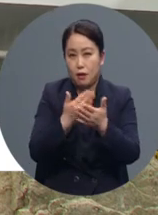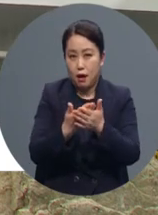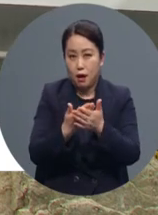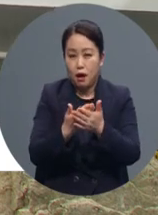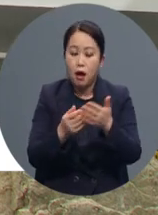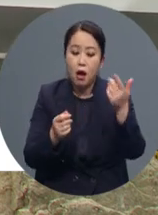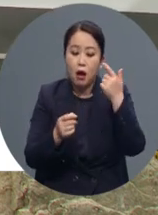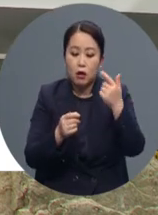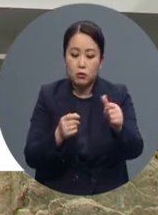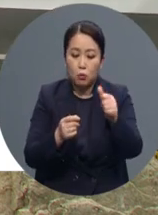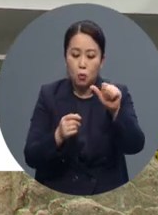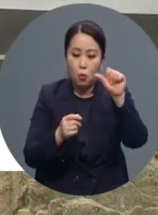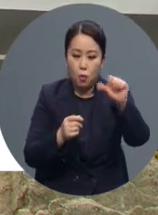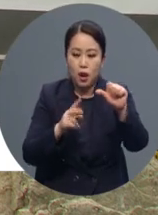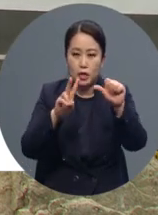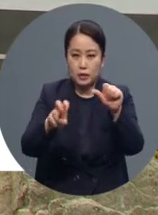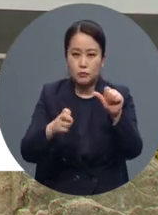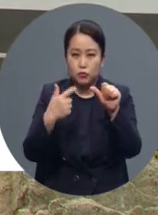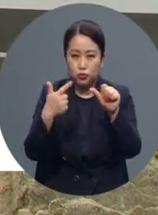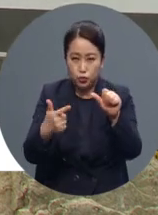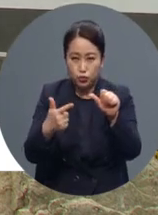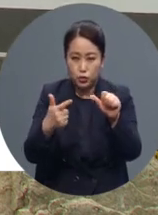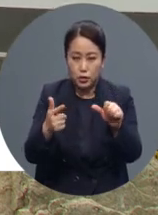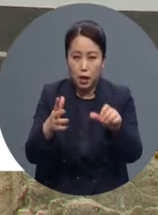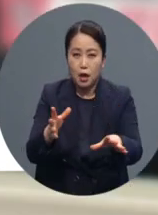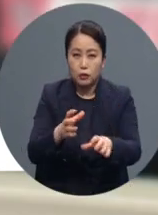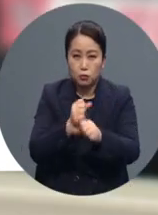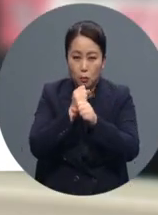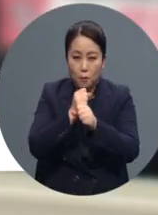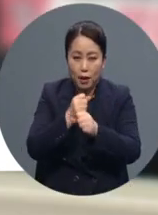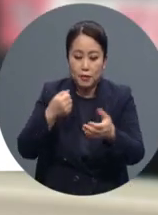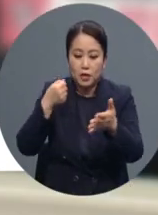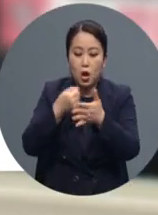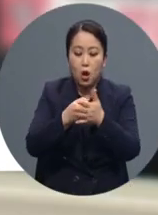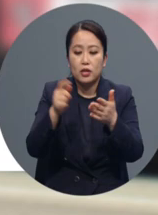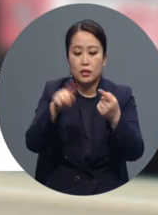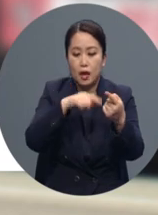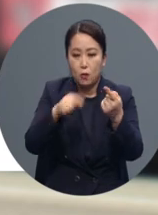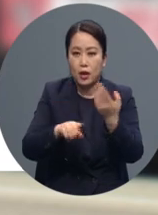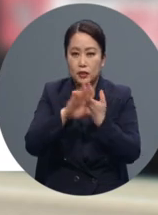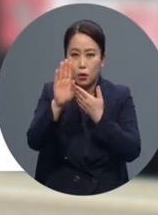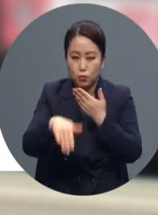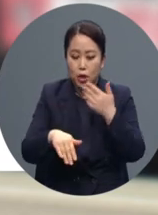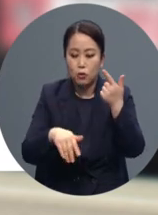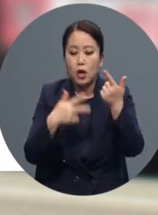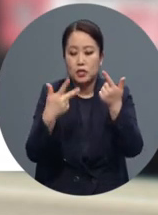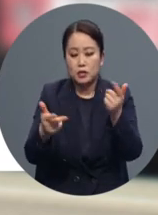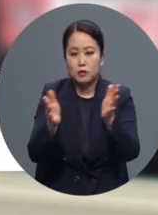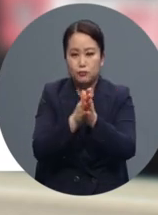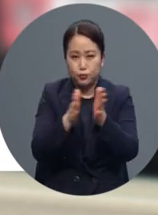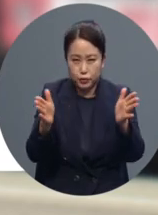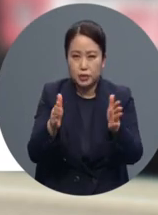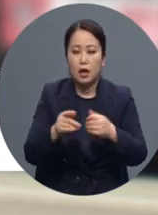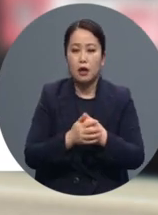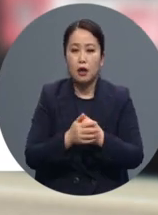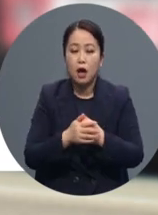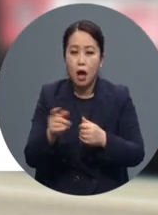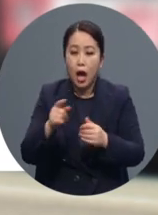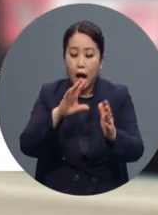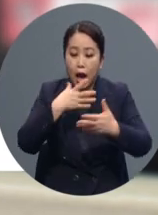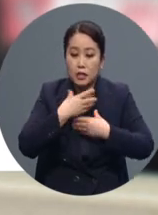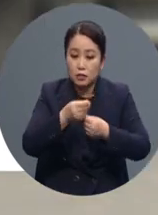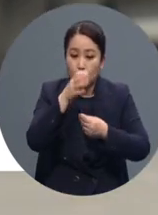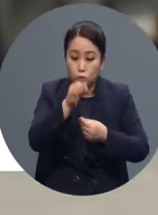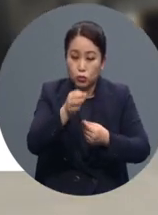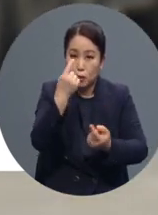뒤 다음 달 7일부터 조기 출하 물량 운송 거부에 들어갑니다. 안전 운임보다 낮은 운임을 지급하는